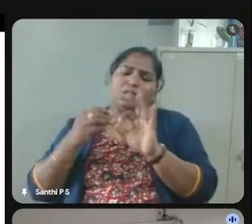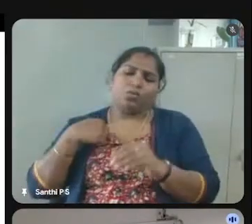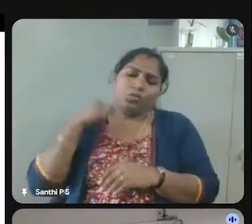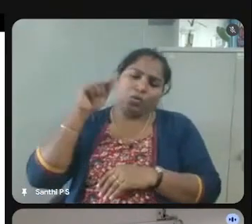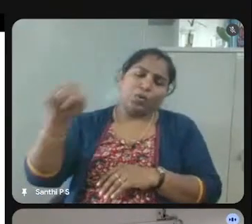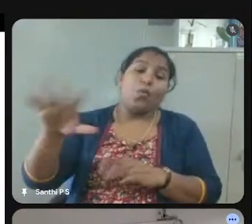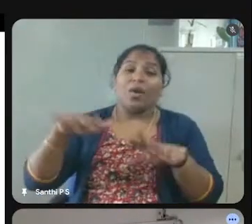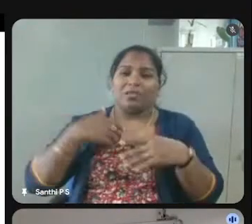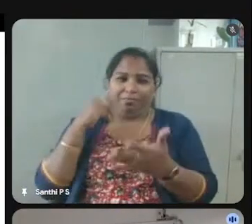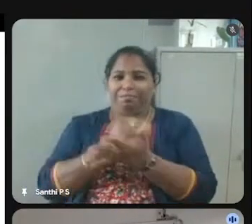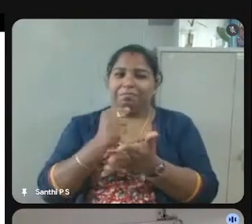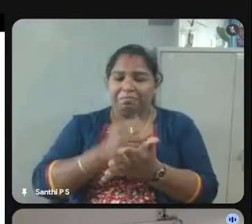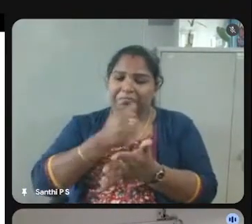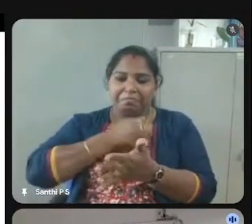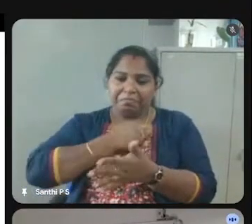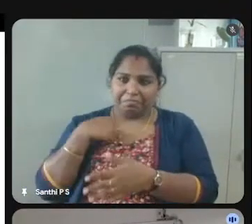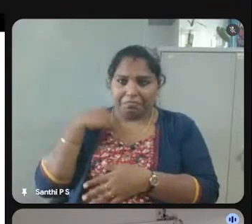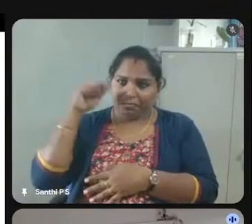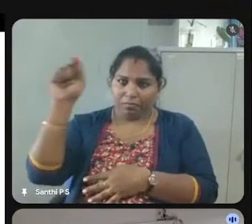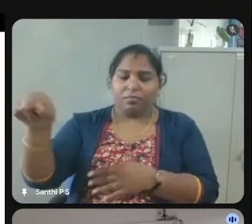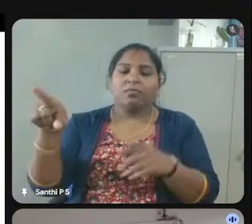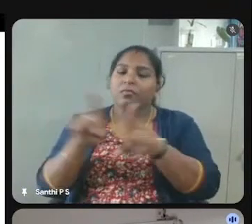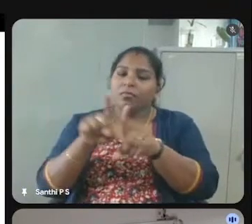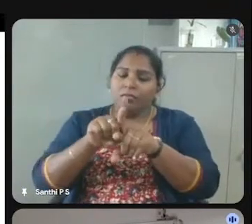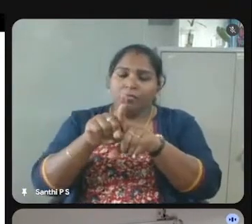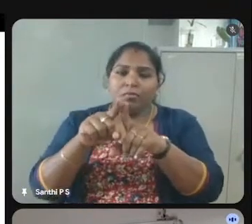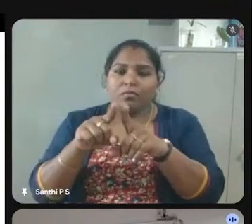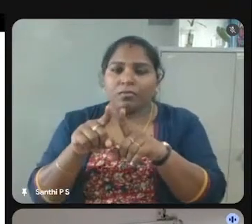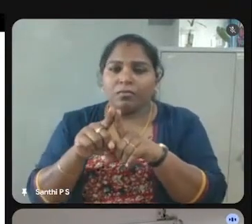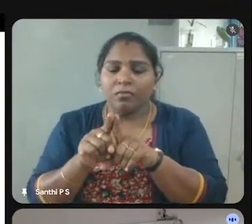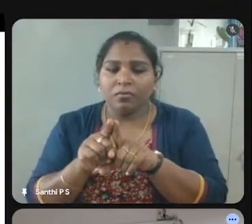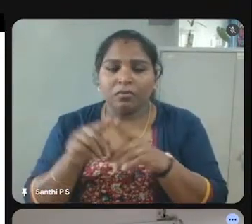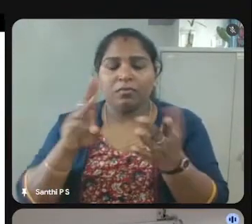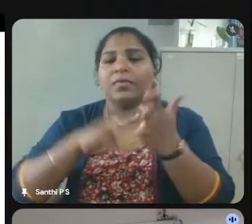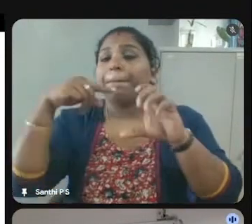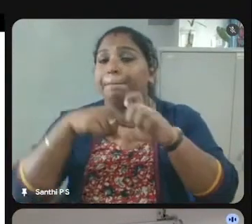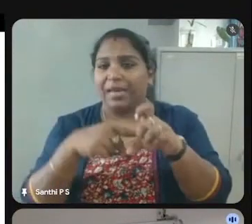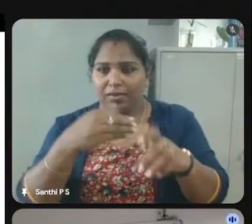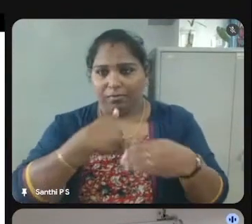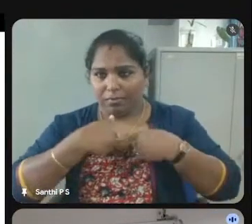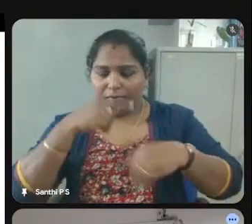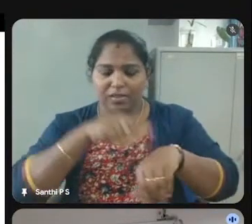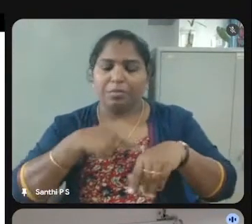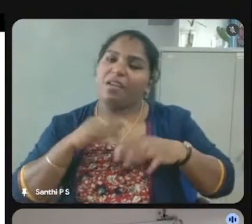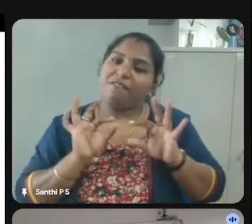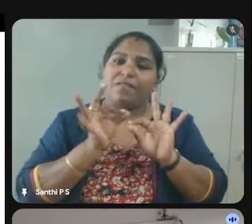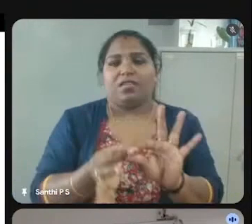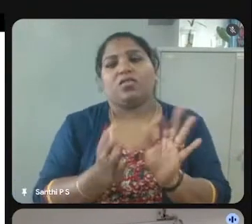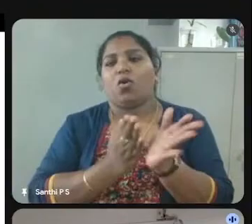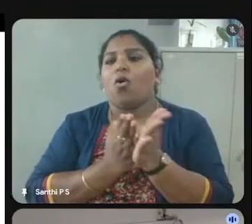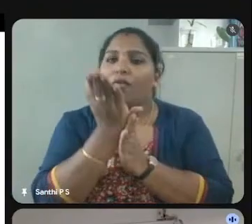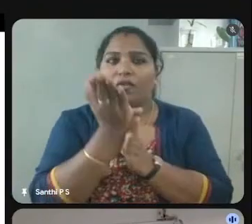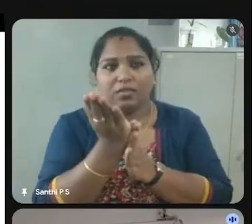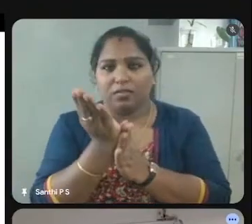നമ്മുടേതായതുകൊണ്ട് നമ്മൾ പോകും. അതുപോലെ തന്നെ ഈ മീ ടൈമിനും നമ്മൾ ഒരു അപ്പോയിന്റ്മെന്റ് സെറ്റ് ചെയ്ത് വെക്കുക. ഇന്ന ദിവസം ഇന്ന സമയം, ഇത്ര സമയം മുതൽ ഇത്ര